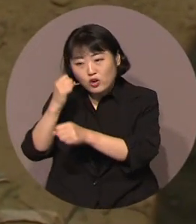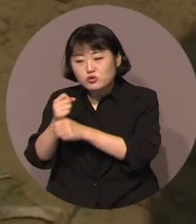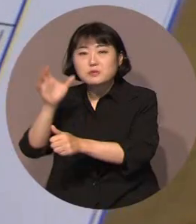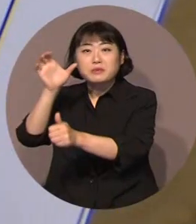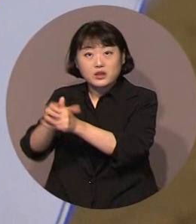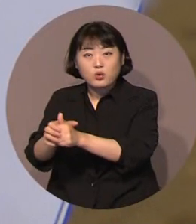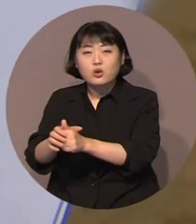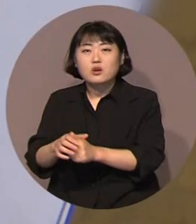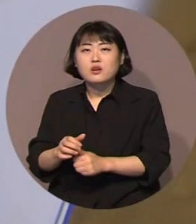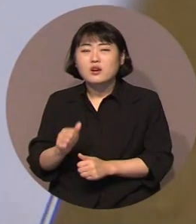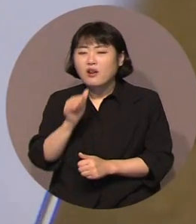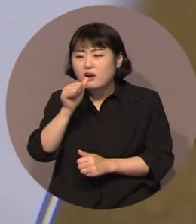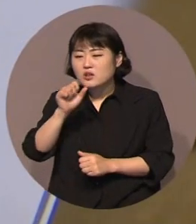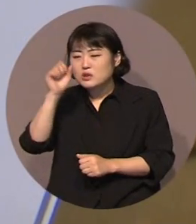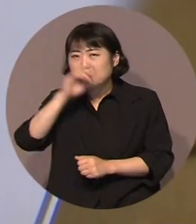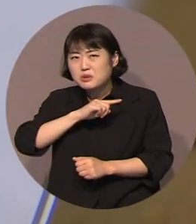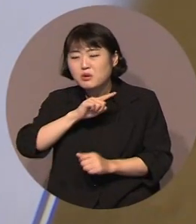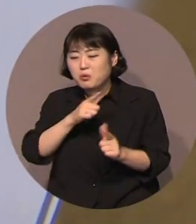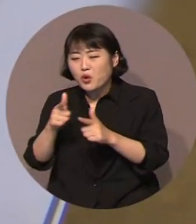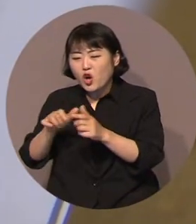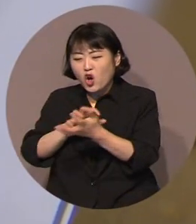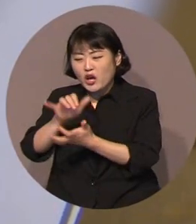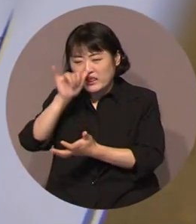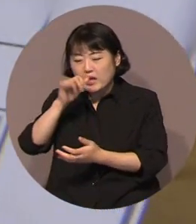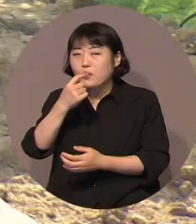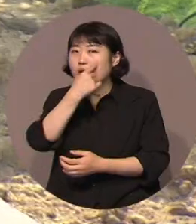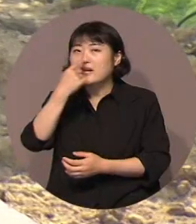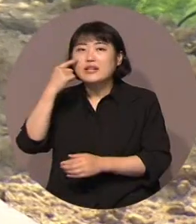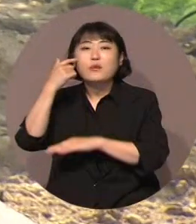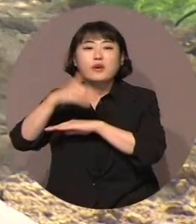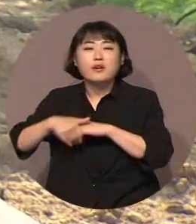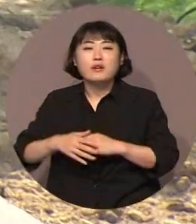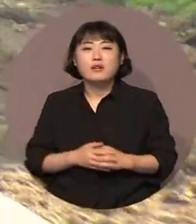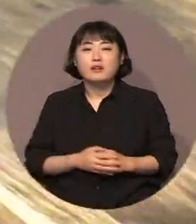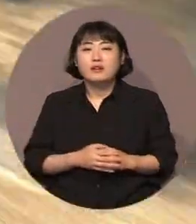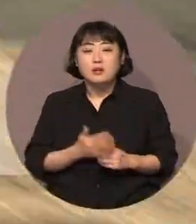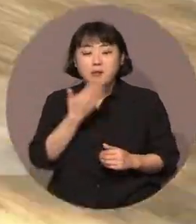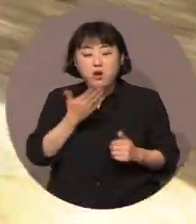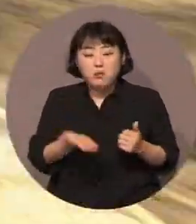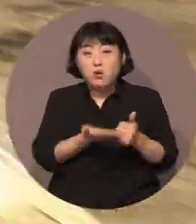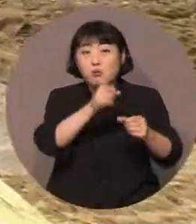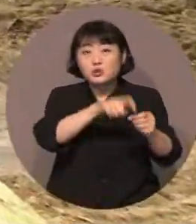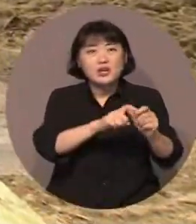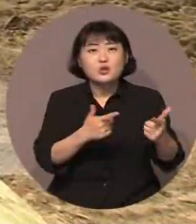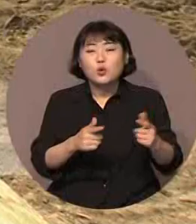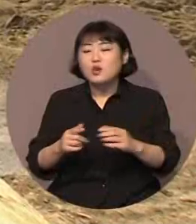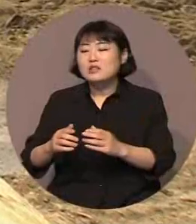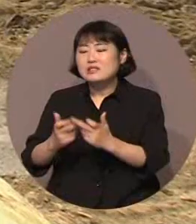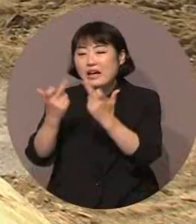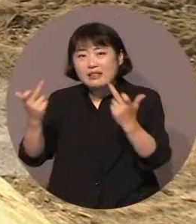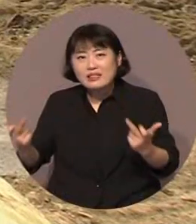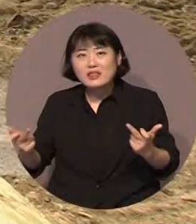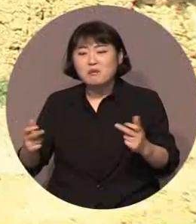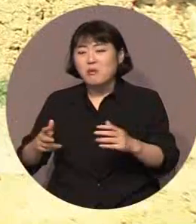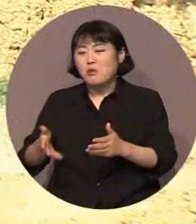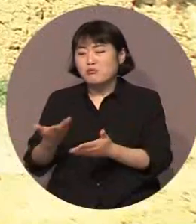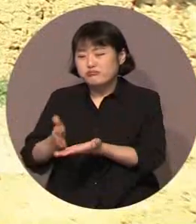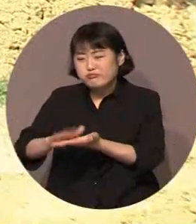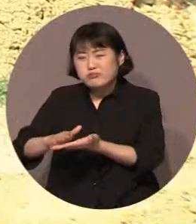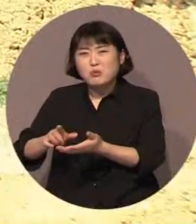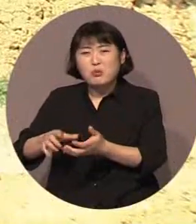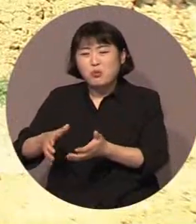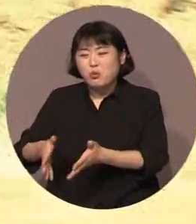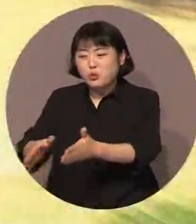중금속 등이 섞여 있는지 살펴볼 예정입니다. 식용 작물용이 아닌 임야나 개간지 등에 사용하는